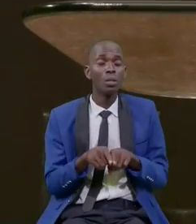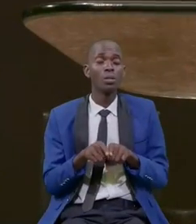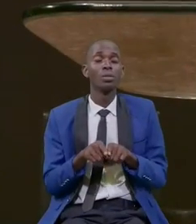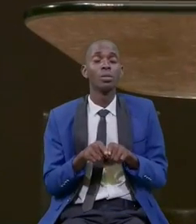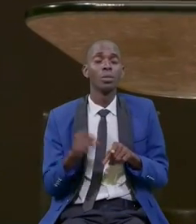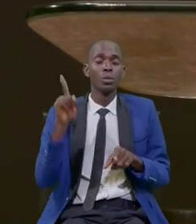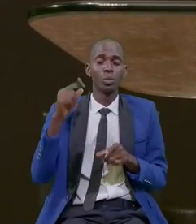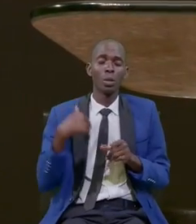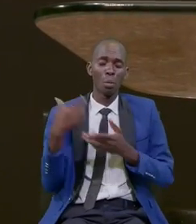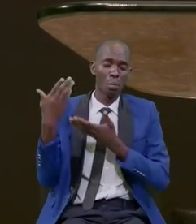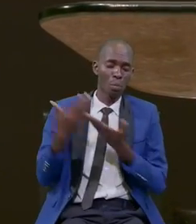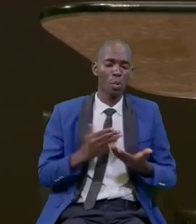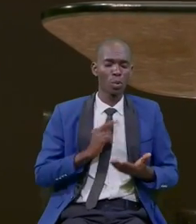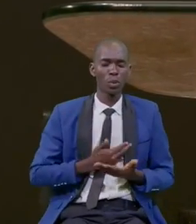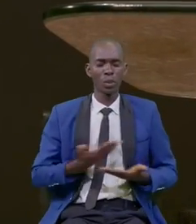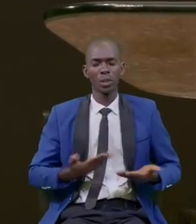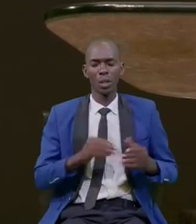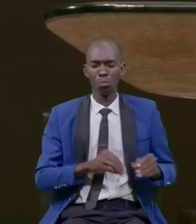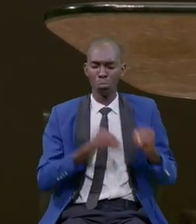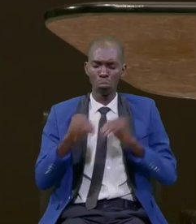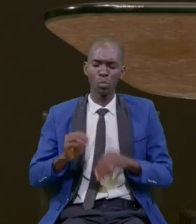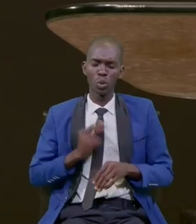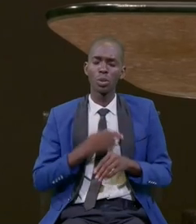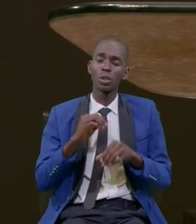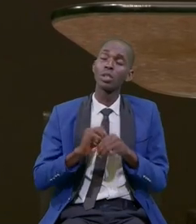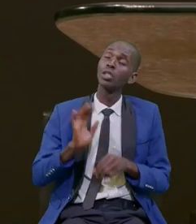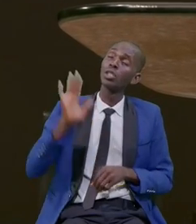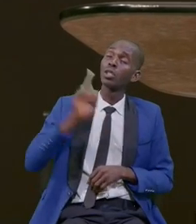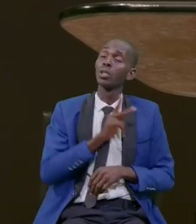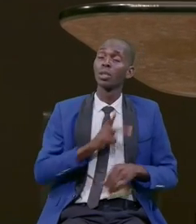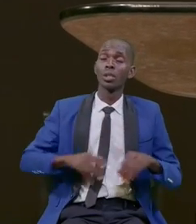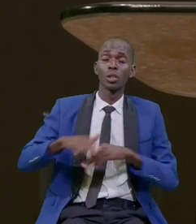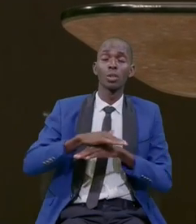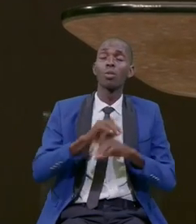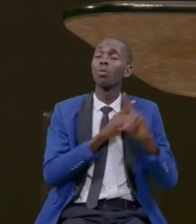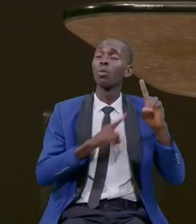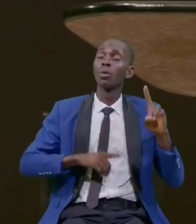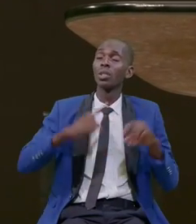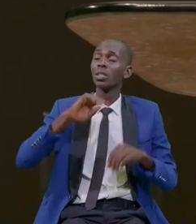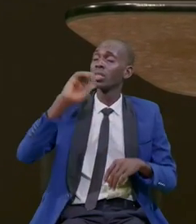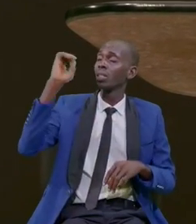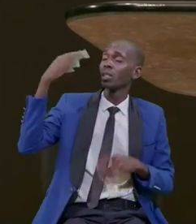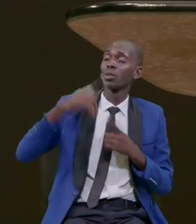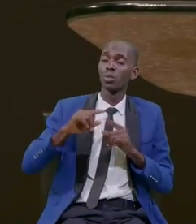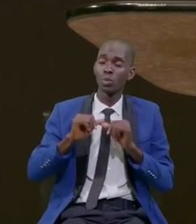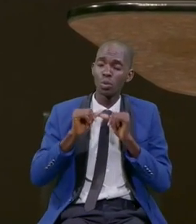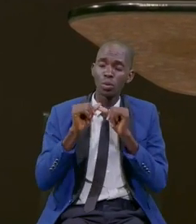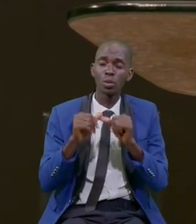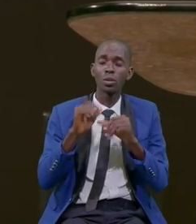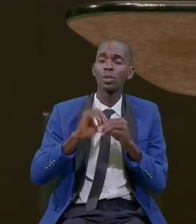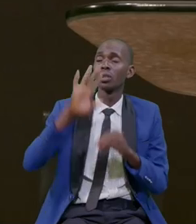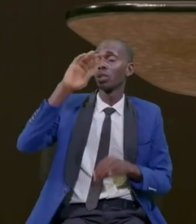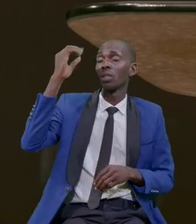nous amènes, comme tu nous as amenés et nous placés dans ton royaume, que la grâce de demeurer, de continuer, la